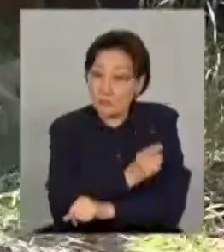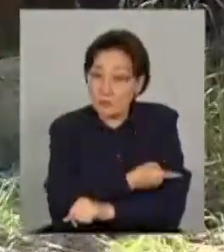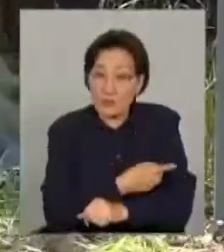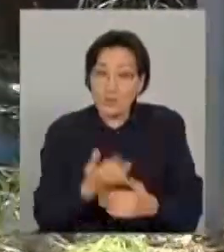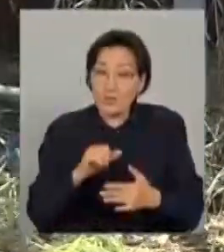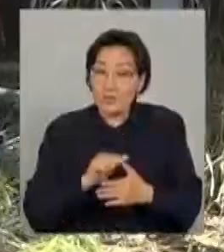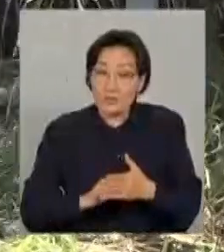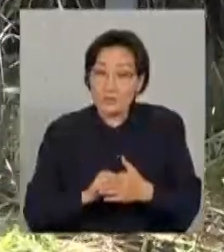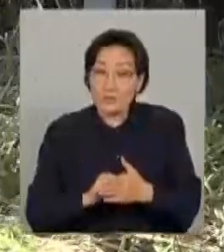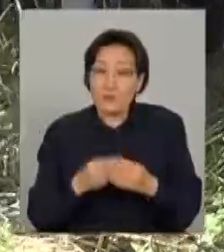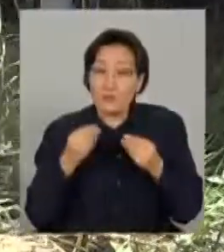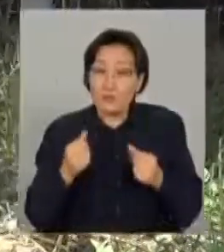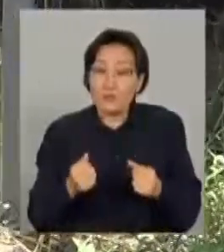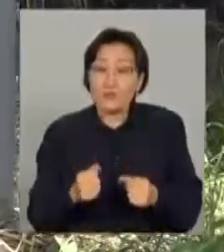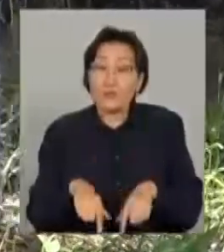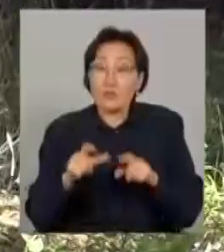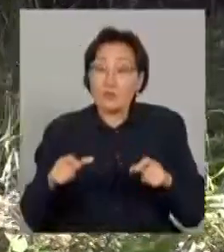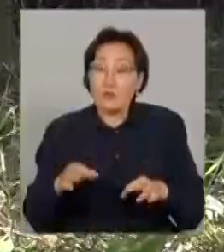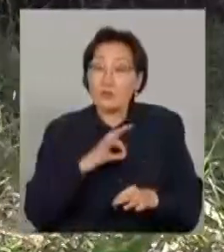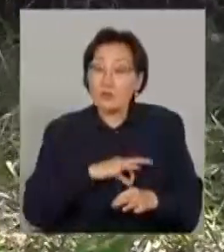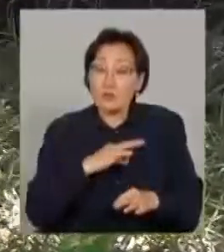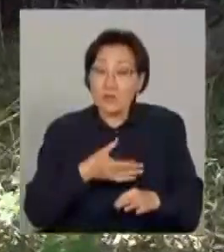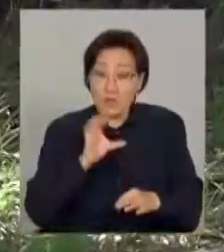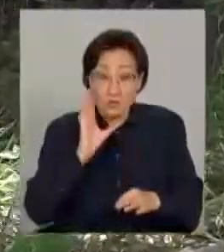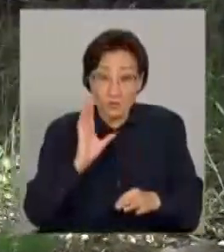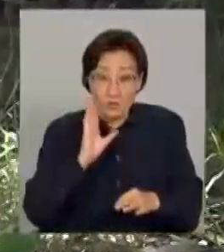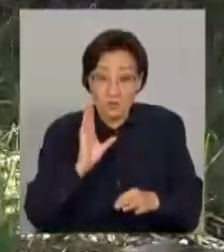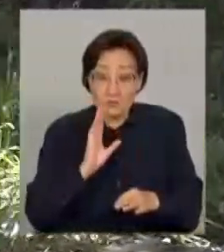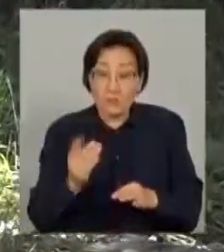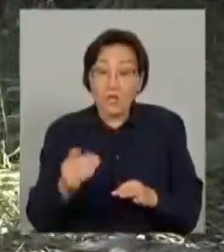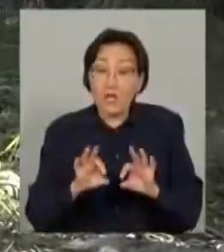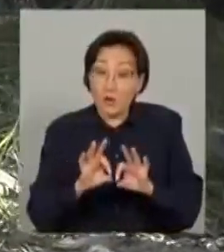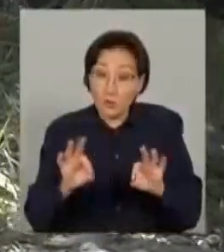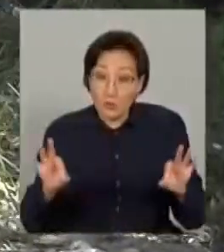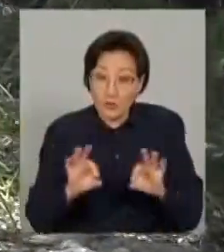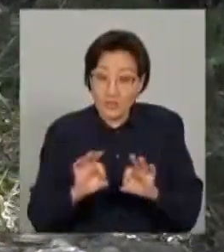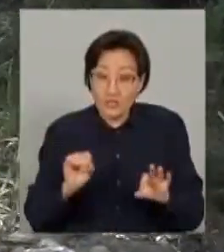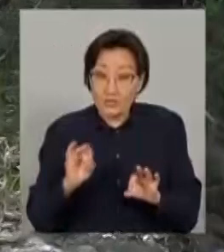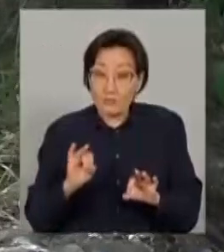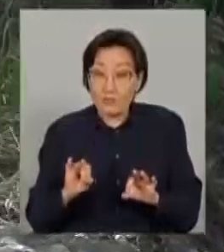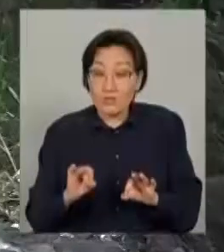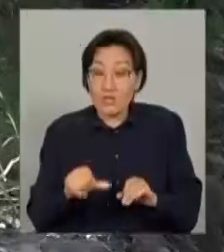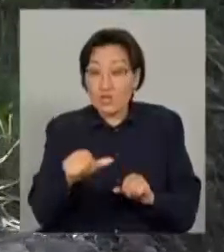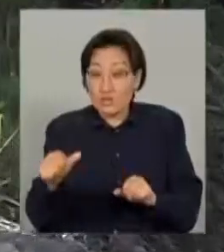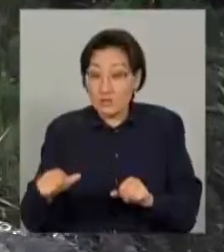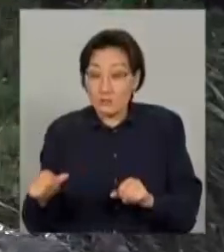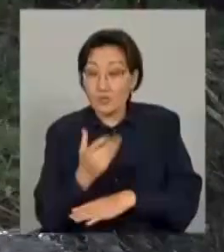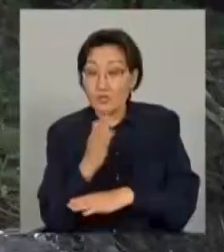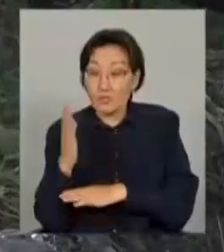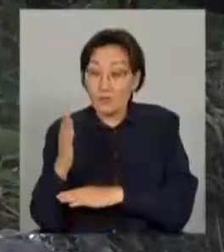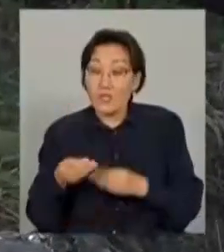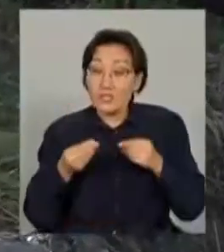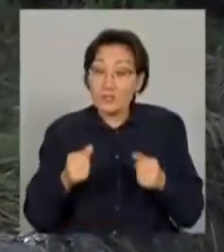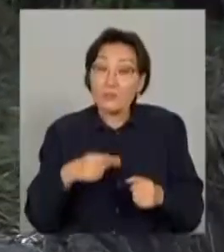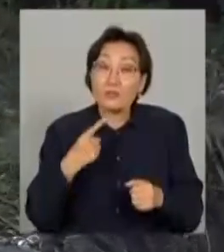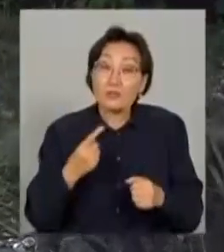көпірге ғана емес. Тұрғындардың тұтынып отырған ауыз суы келетін құбырға және де оның жағасындағы ағаштарға әсер етіп жатыр